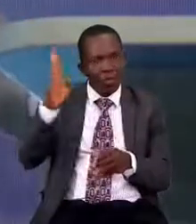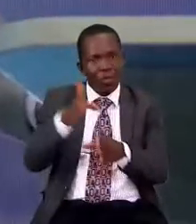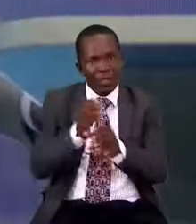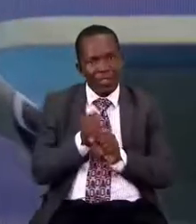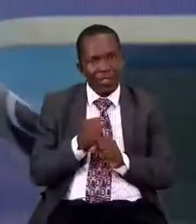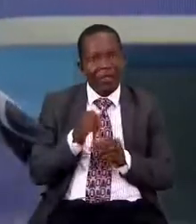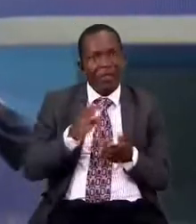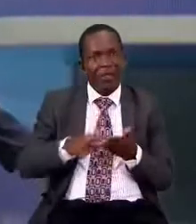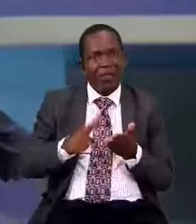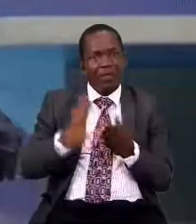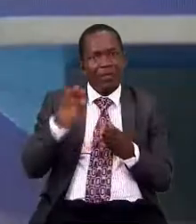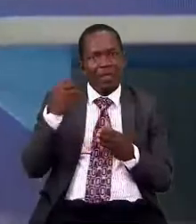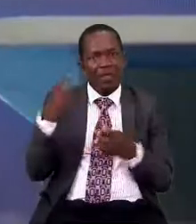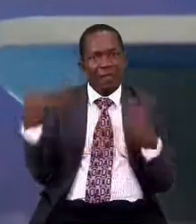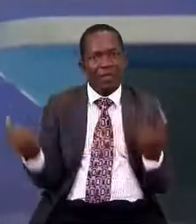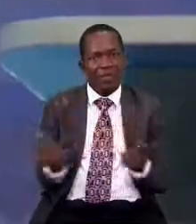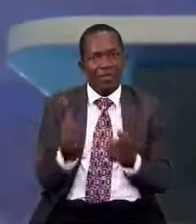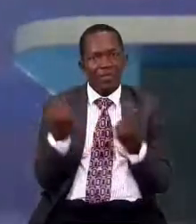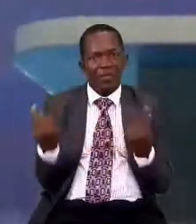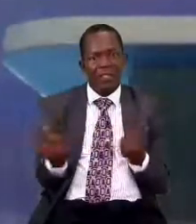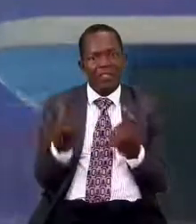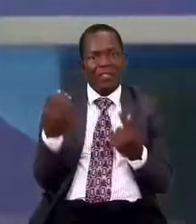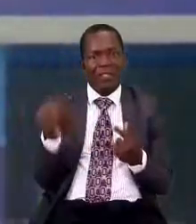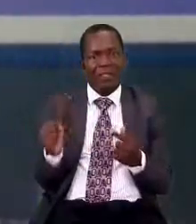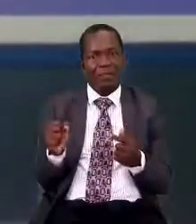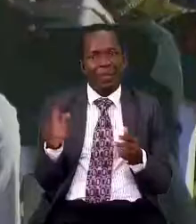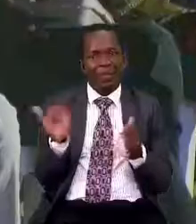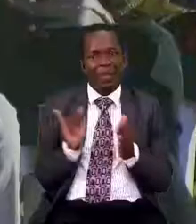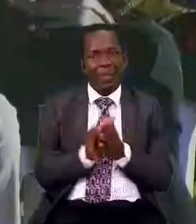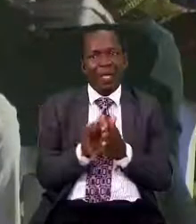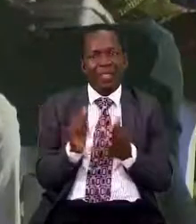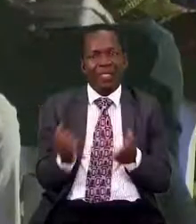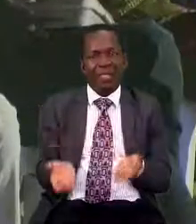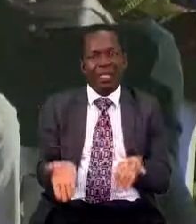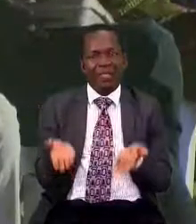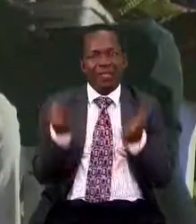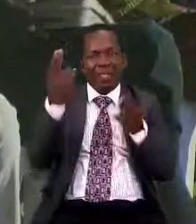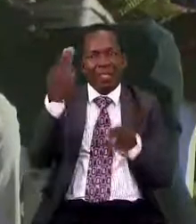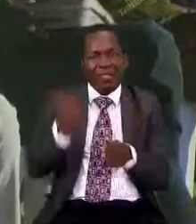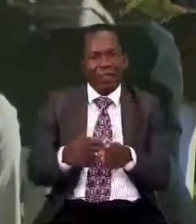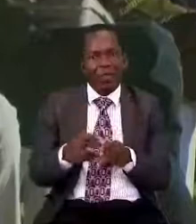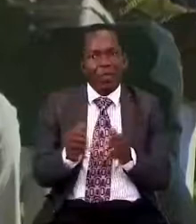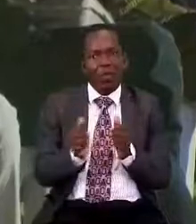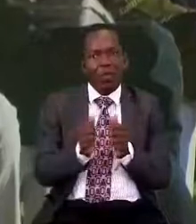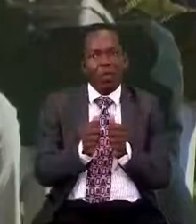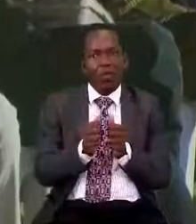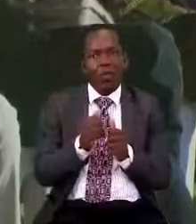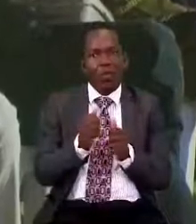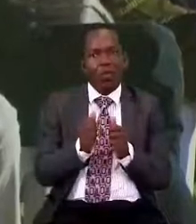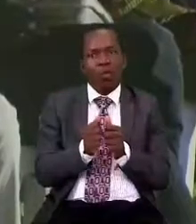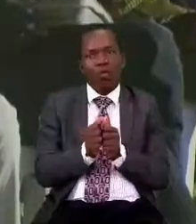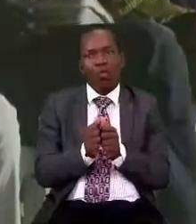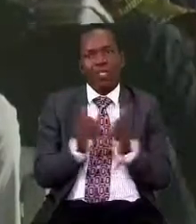nom exalté qui a la puissance de faire des possibilités inépuisables. Nous allons voir